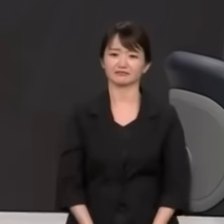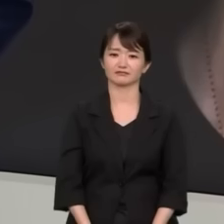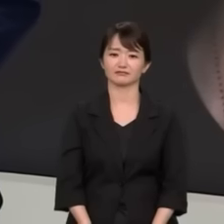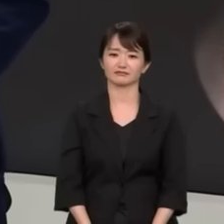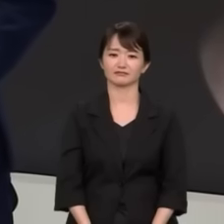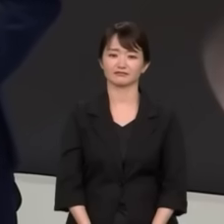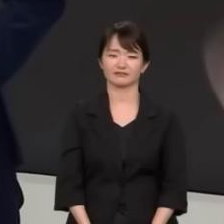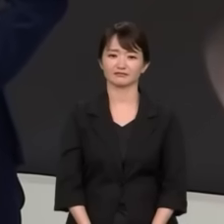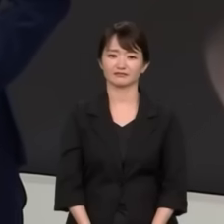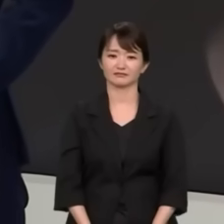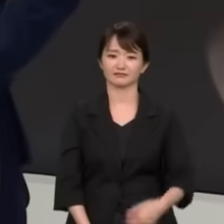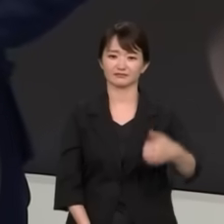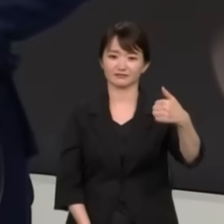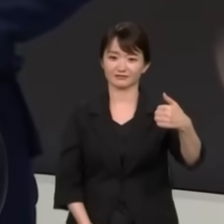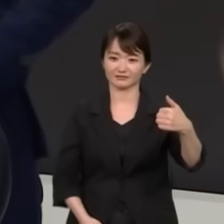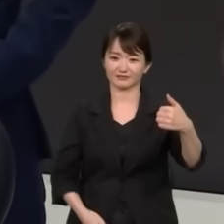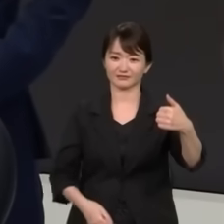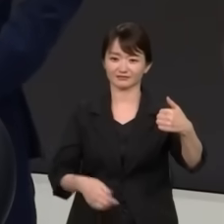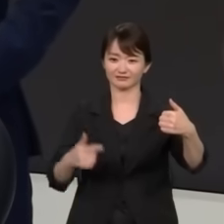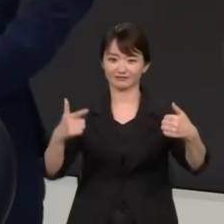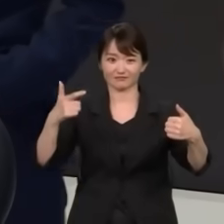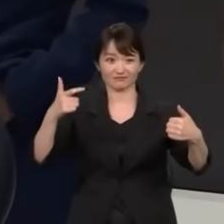계시면 제가